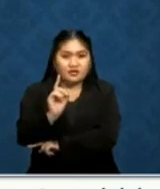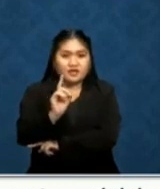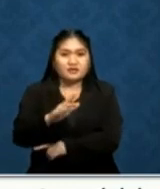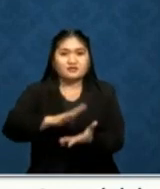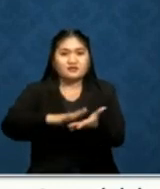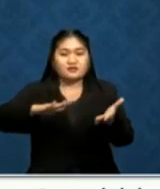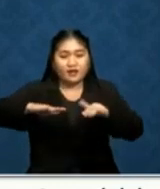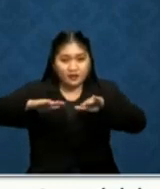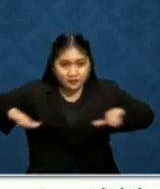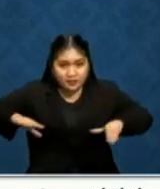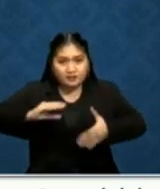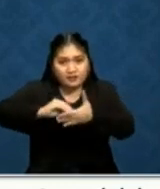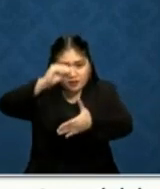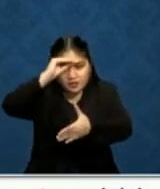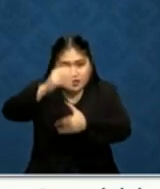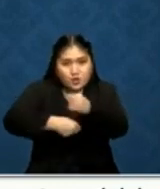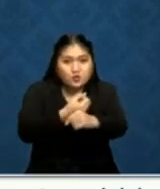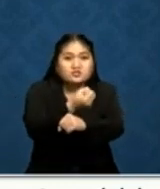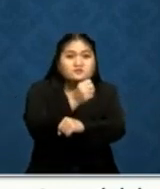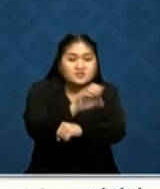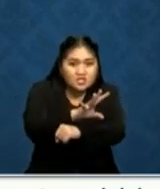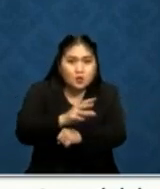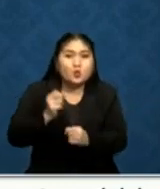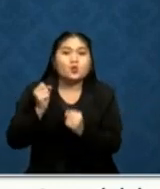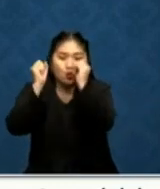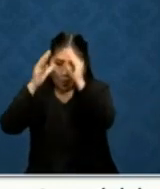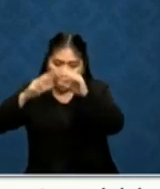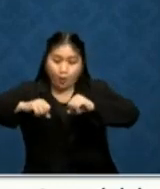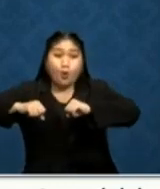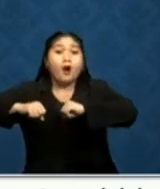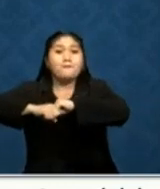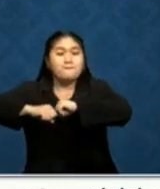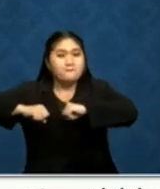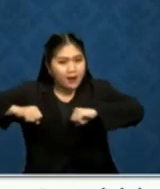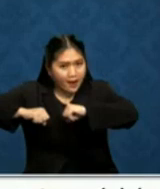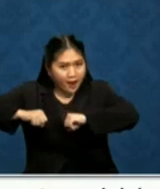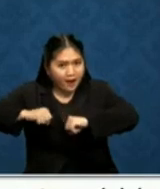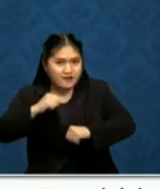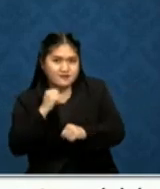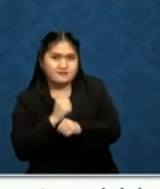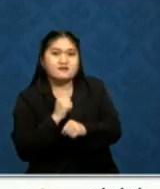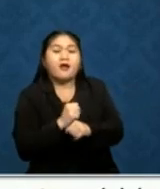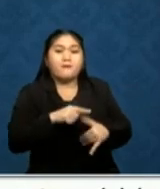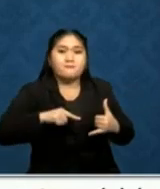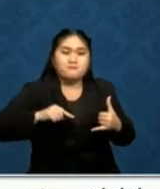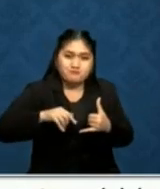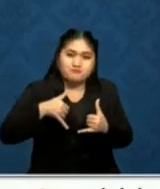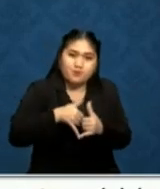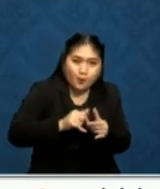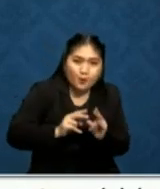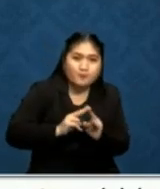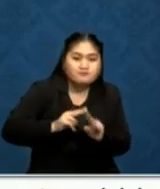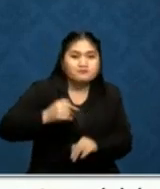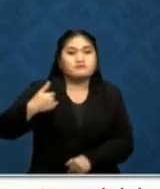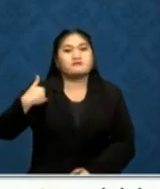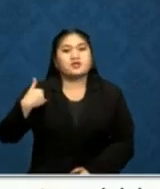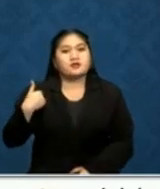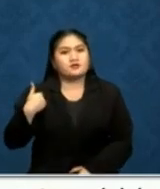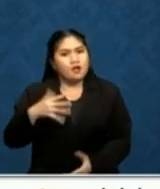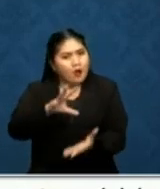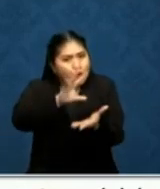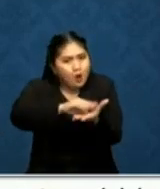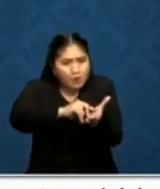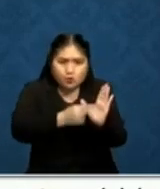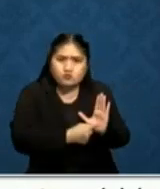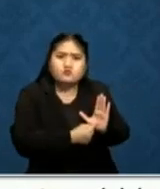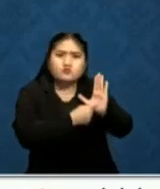ายุ14ปีถูกครูพระกระทำอนาจารท่านประธานคะข้อมูลเหล่านี้หรือเรื่องราวที่ยกม